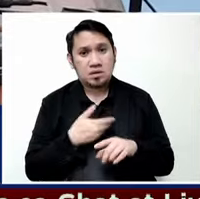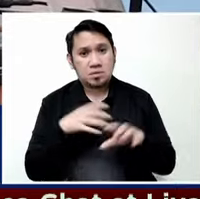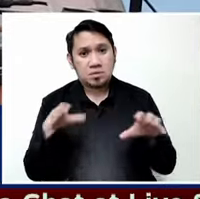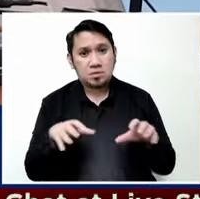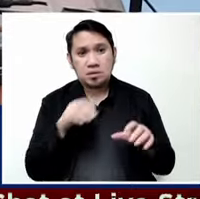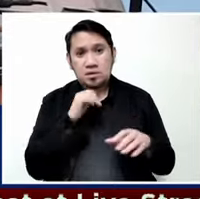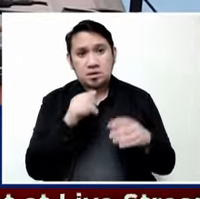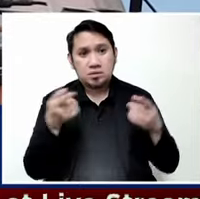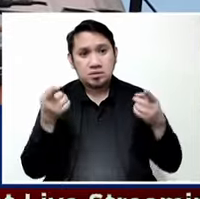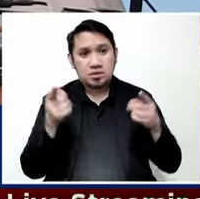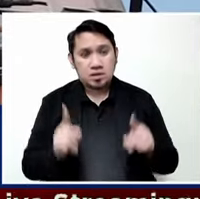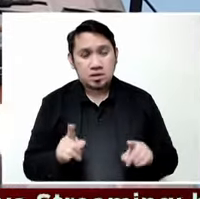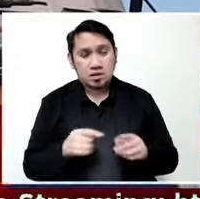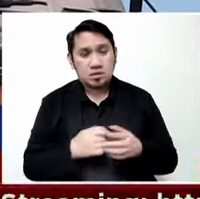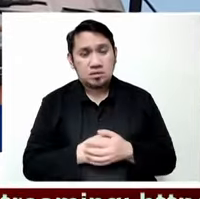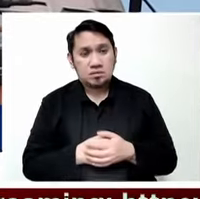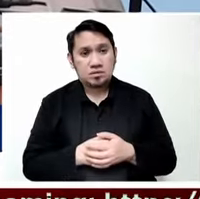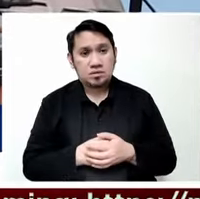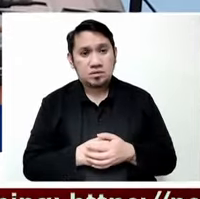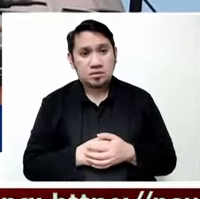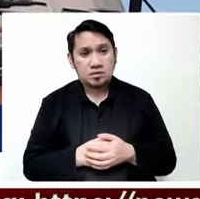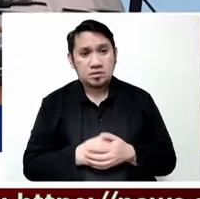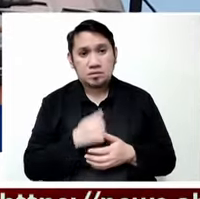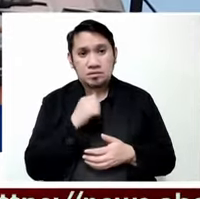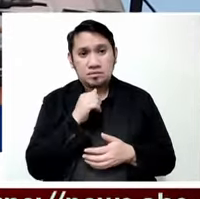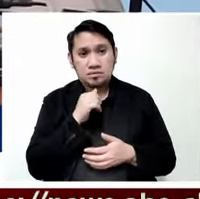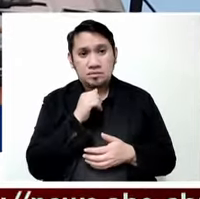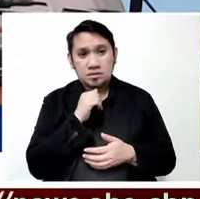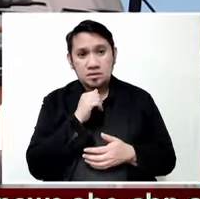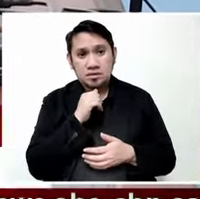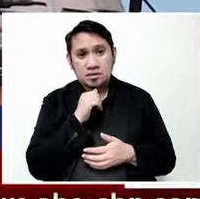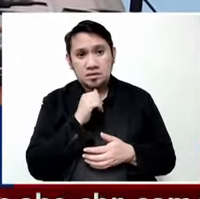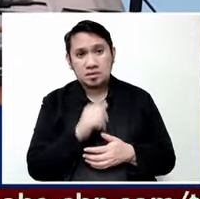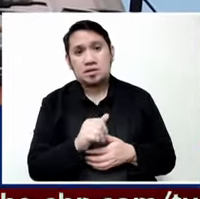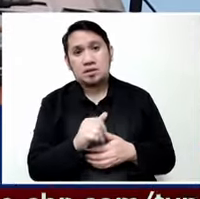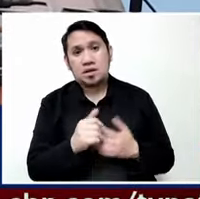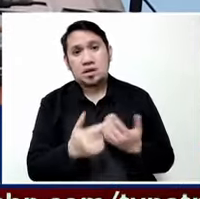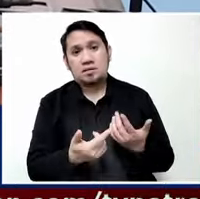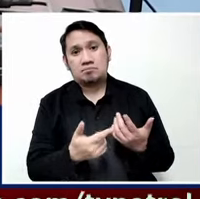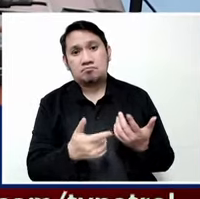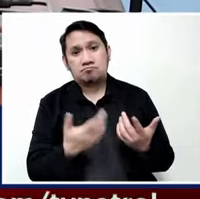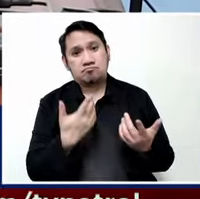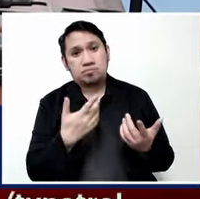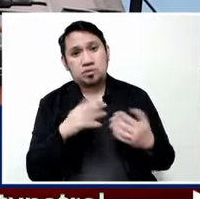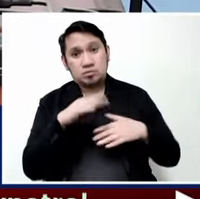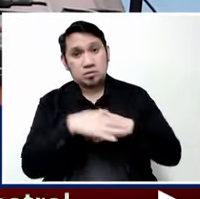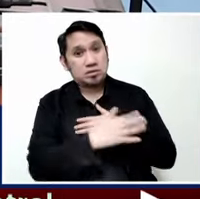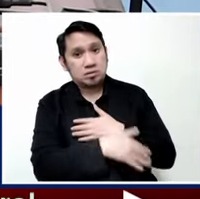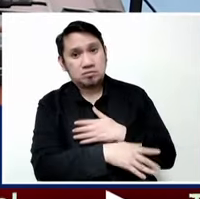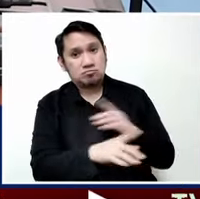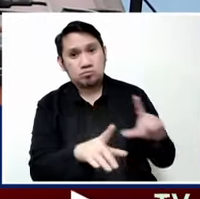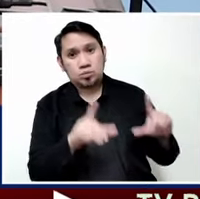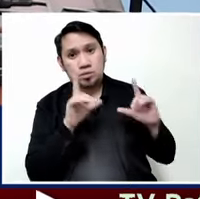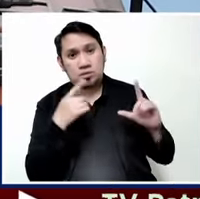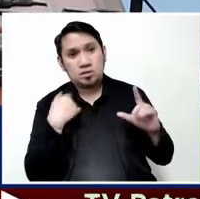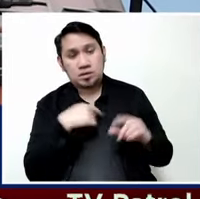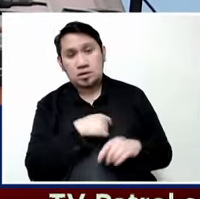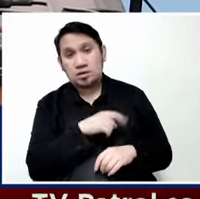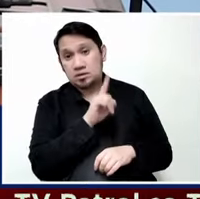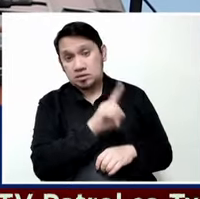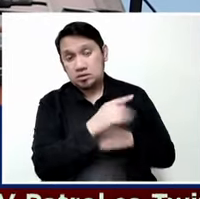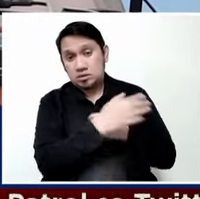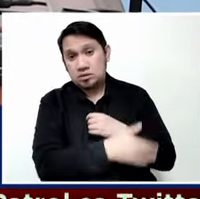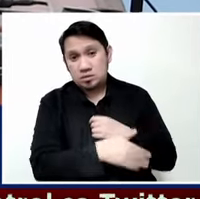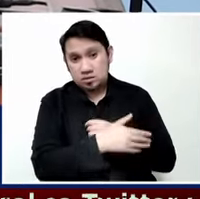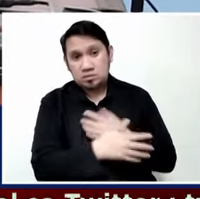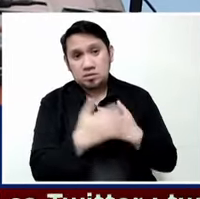bansa na napaka hindi kaibigan na ang pagtrato sa atin sa karagatan sa West Philippine Sea. Isang bansa na nandun